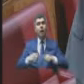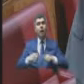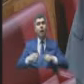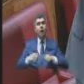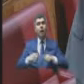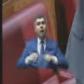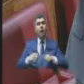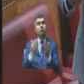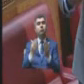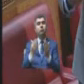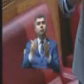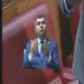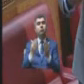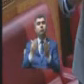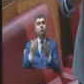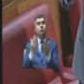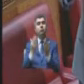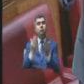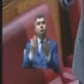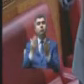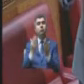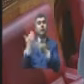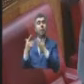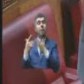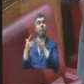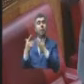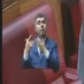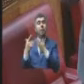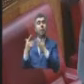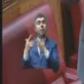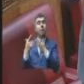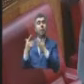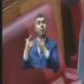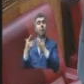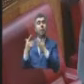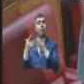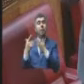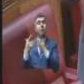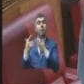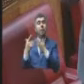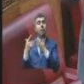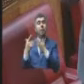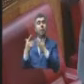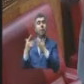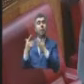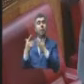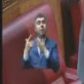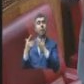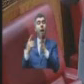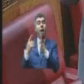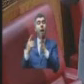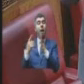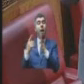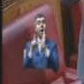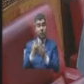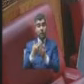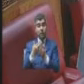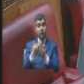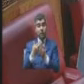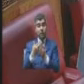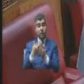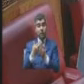الوزير التربية الوطنية كانت حالات انتقالية واستثنائية. شكرا. انتهى العمل بها. بلغت الرسالة.